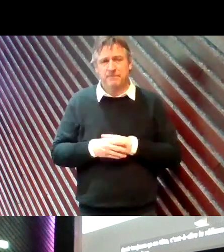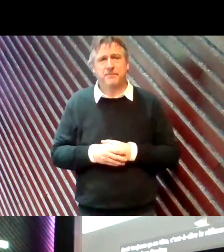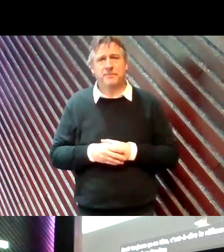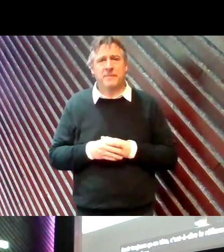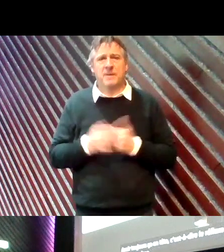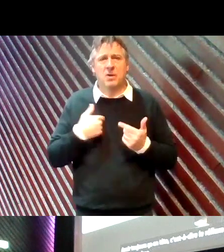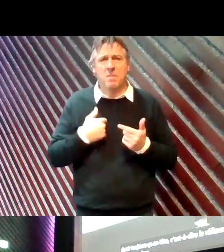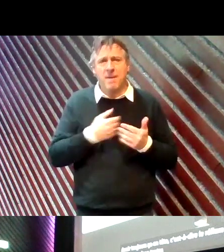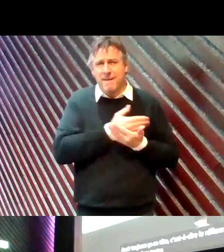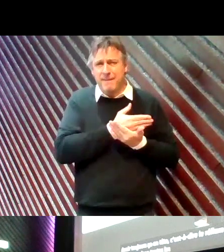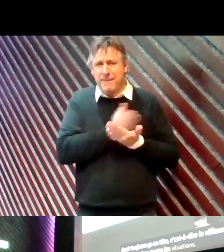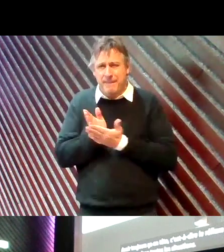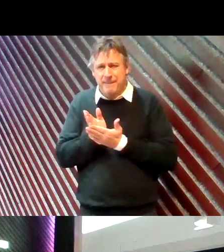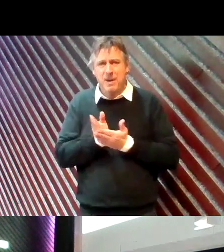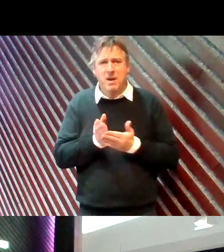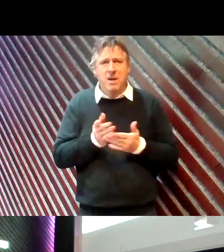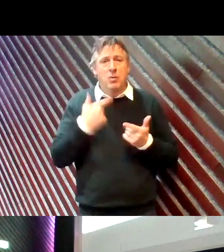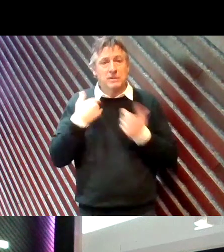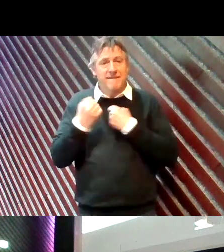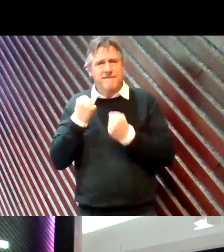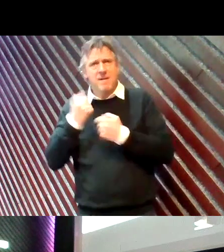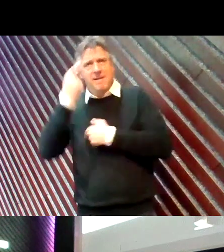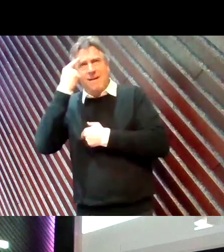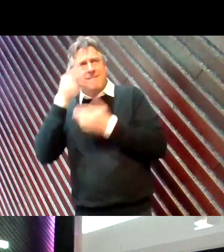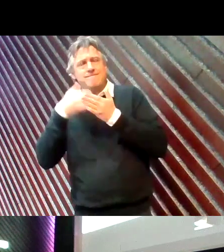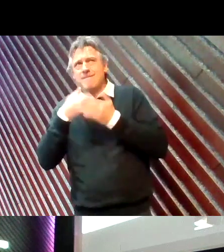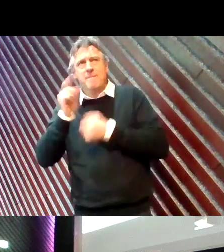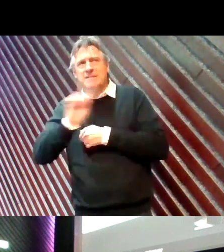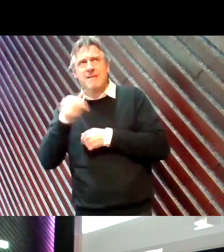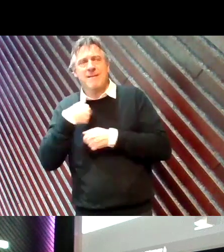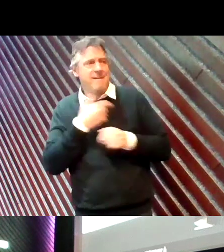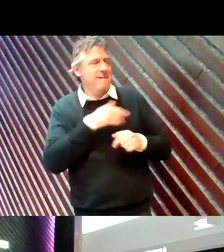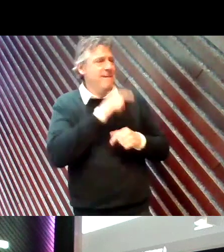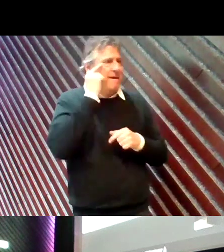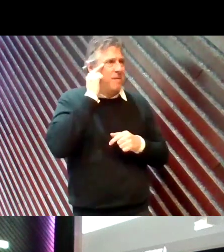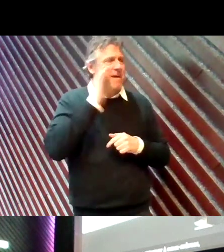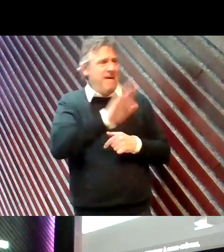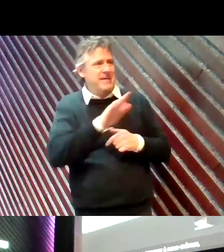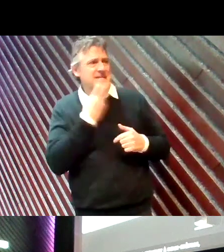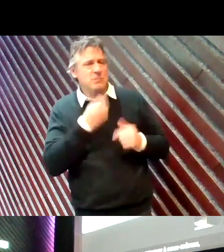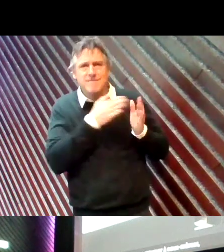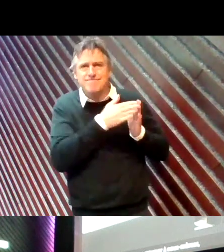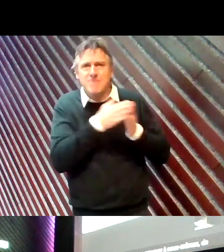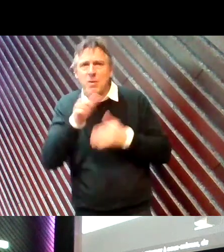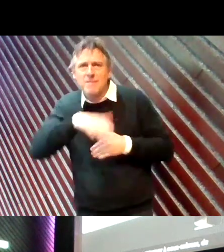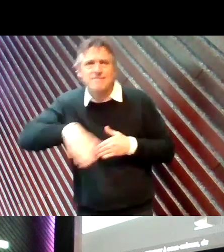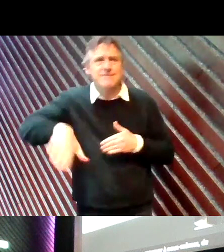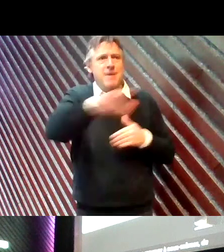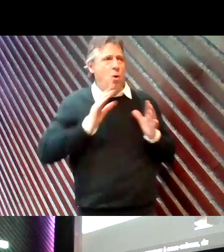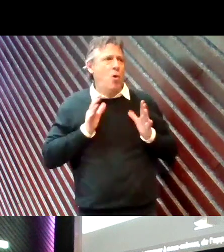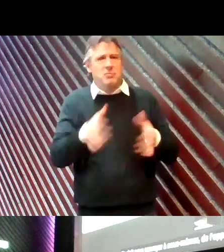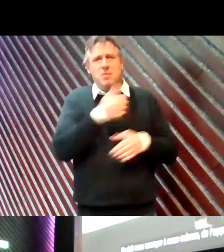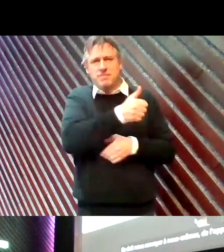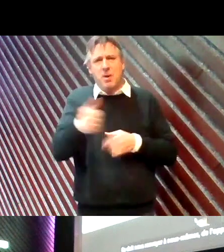les leviers, les freins, mais aussi l'opportunité en éthique de l'engagement citoyen sur les territoires et sur l'ensemble